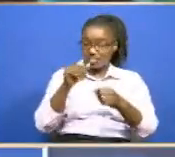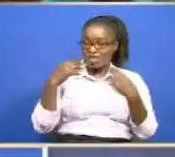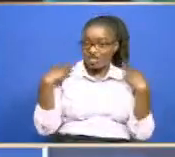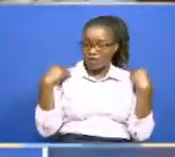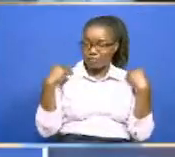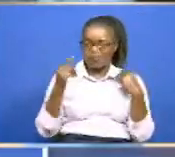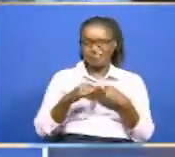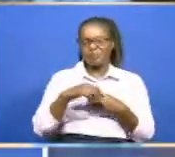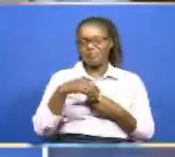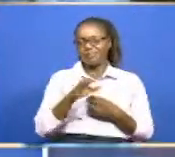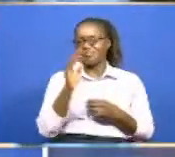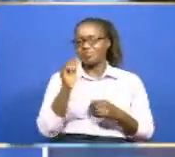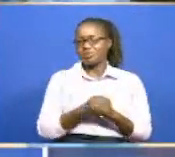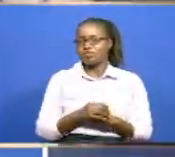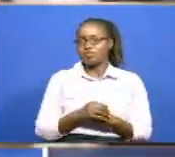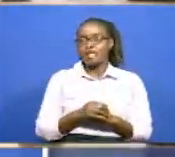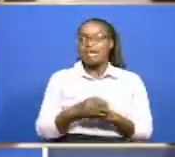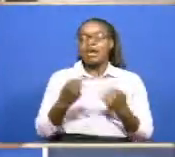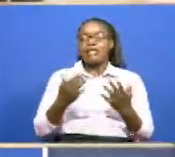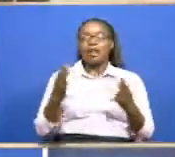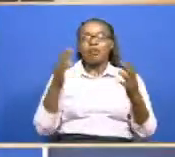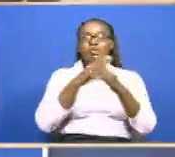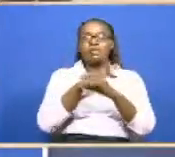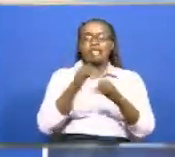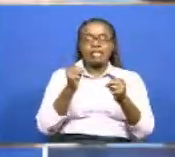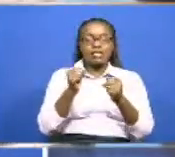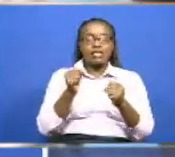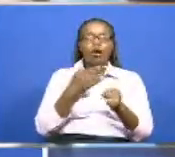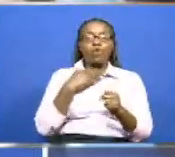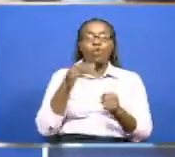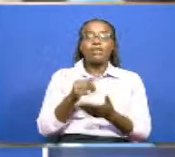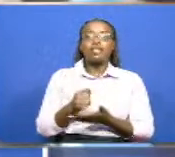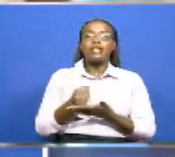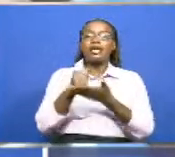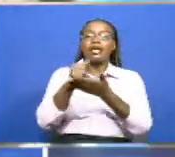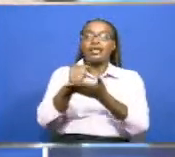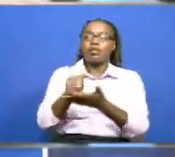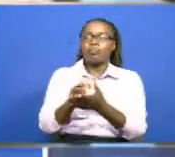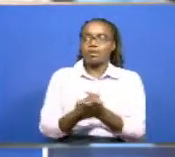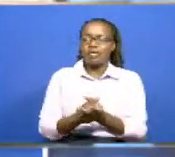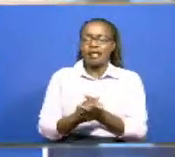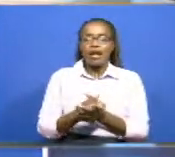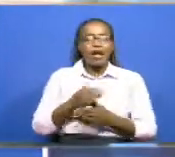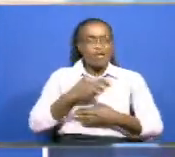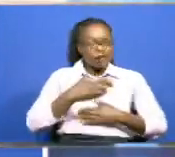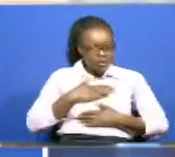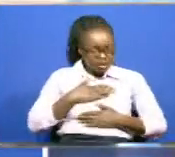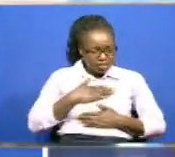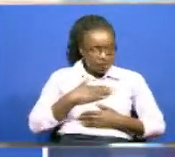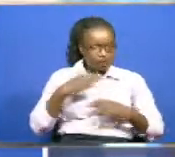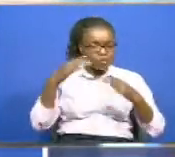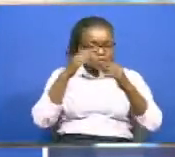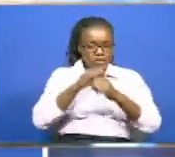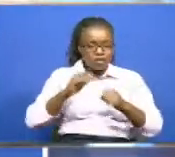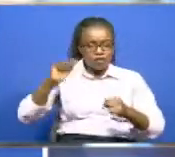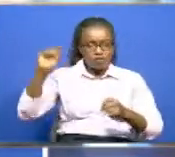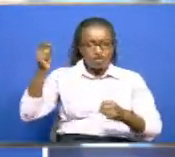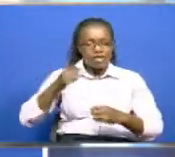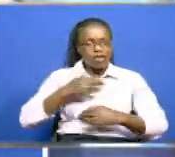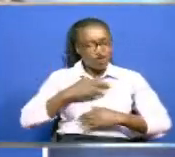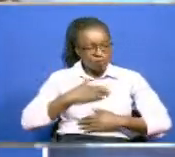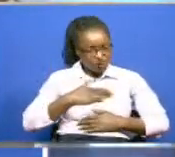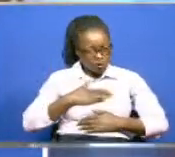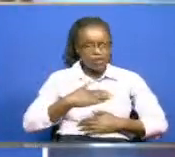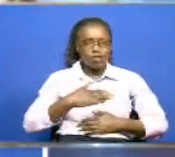Wafanyikazi hao sasa wanatoa wito kwa kiongozi wa taifa aingilie kati. Your Excellency the President of the Republic of Kenya, yes. Honorable Mwikai